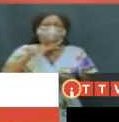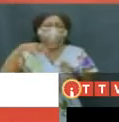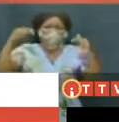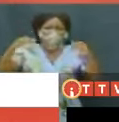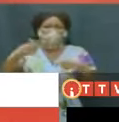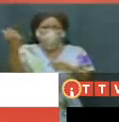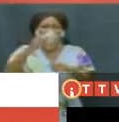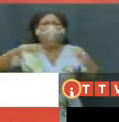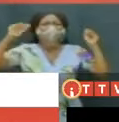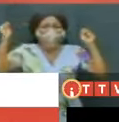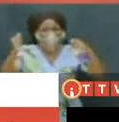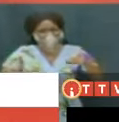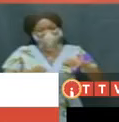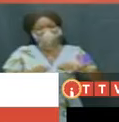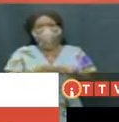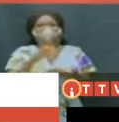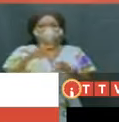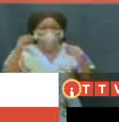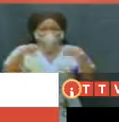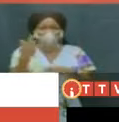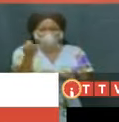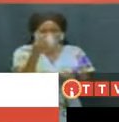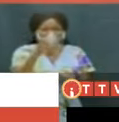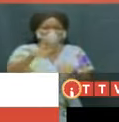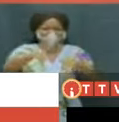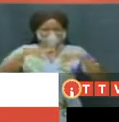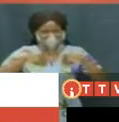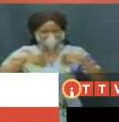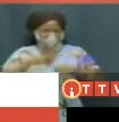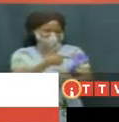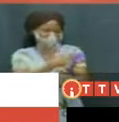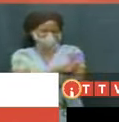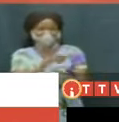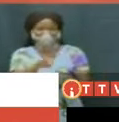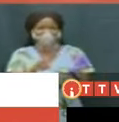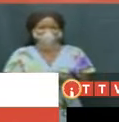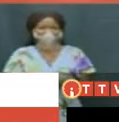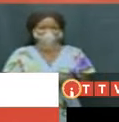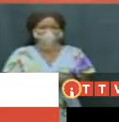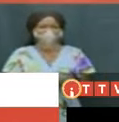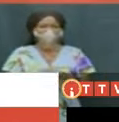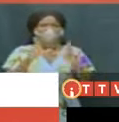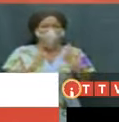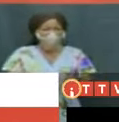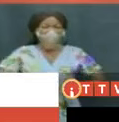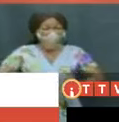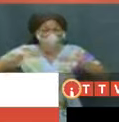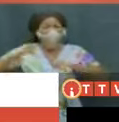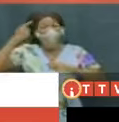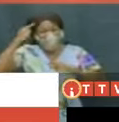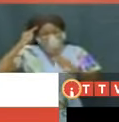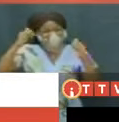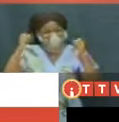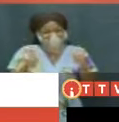kuno tilandire nduyo. Anthu akuno akatswire akulu-akulu auchokera kuma background osiyana-siyana,